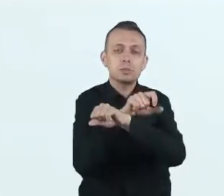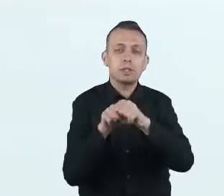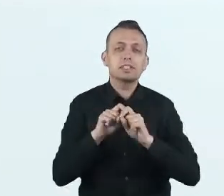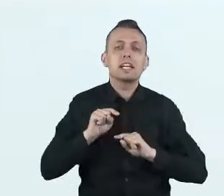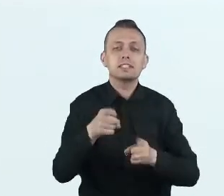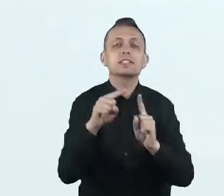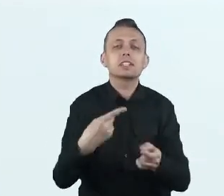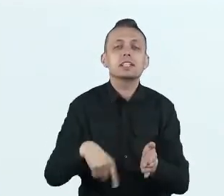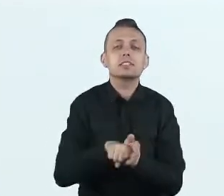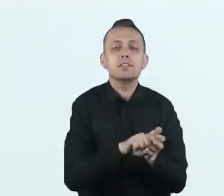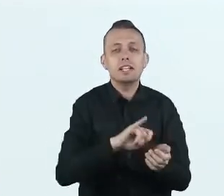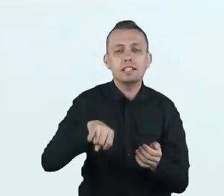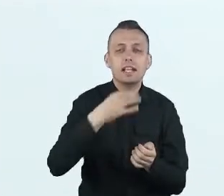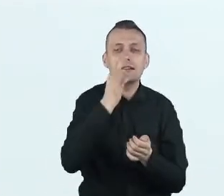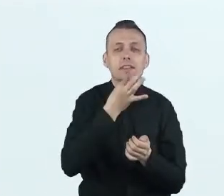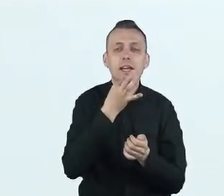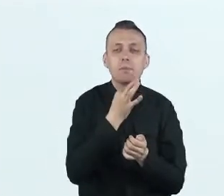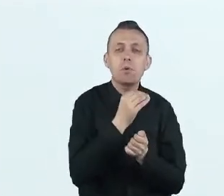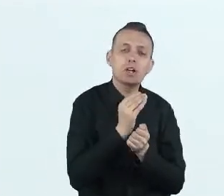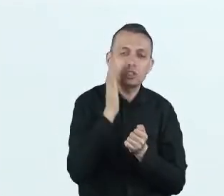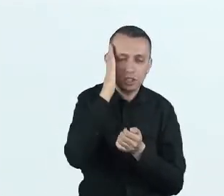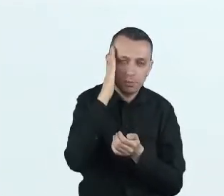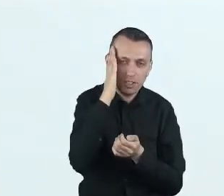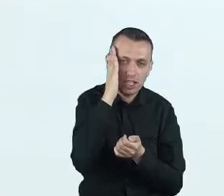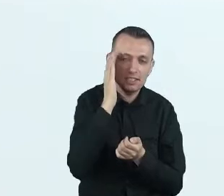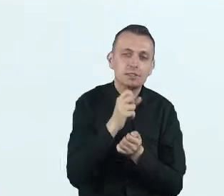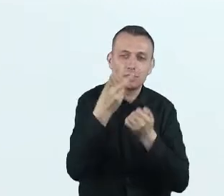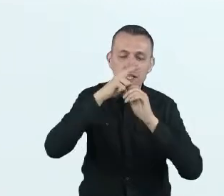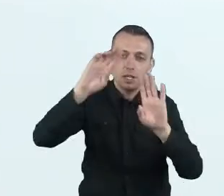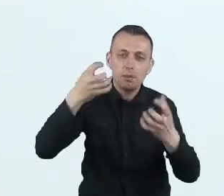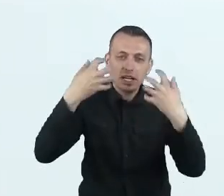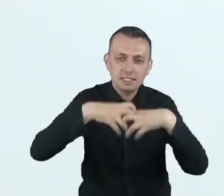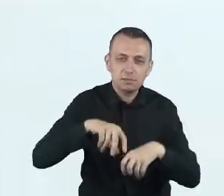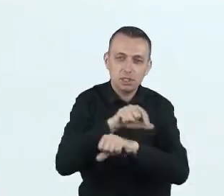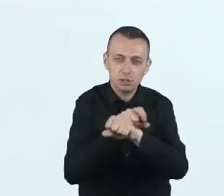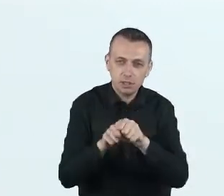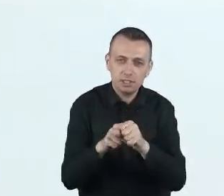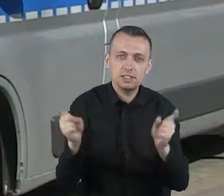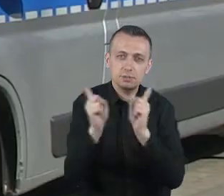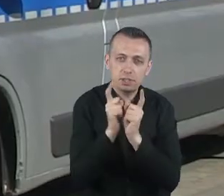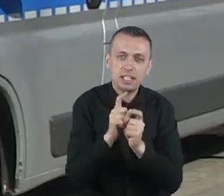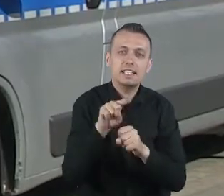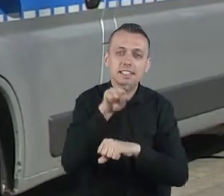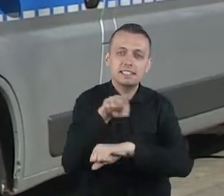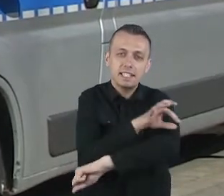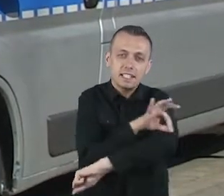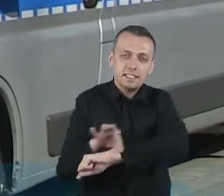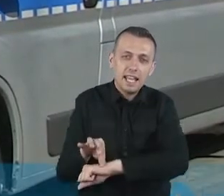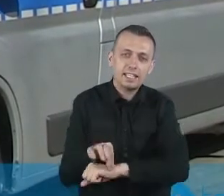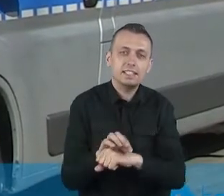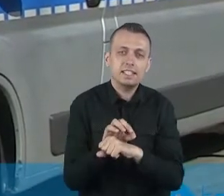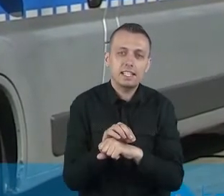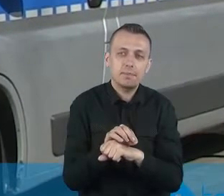zorganizowali dla najmłodszych mieszkańców pokaz sprzętu policyjnego oraz spotkanie z technikiem kryminalistyki. W ramach prowadzonych